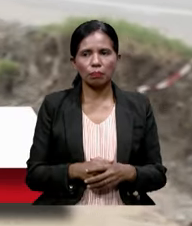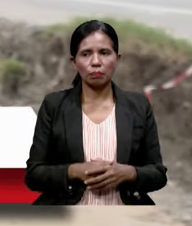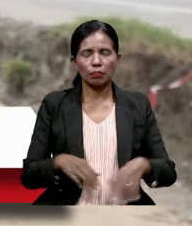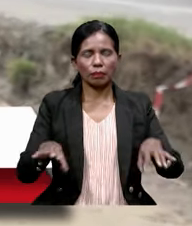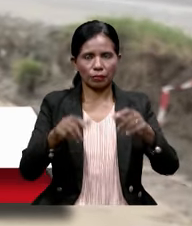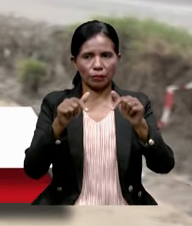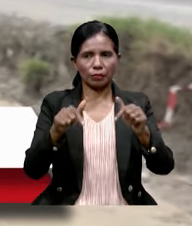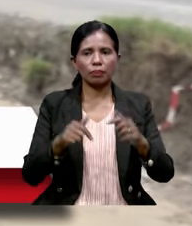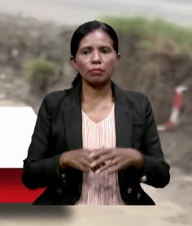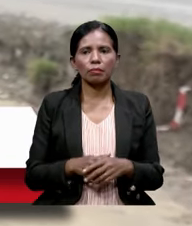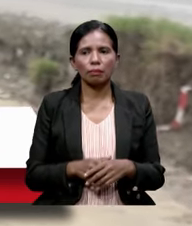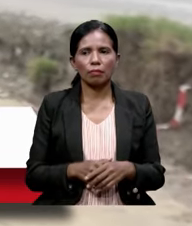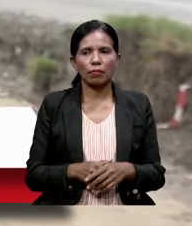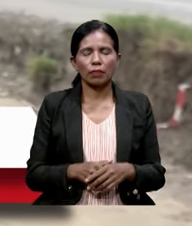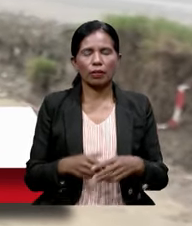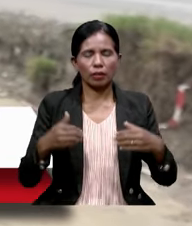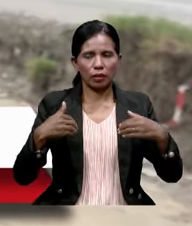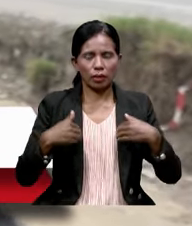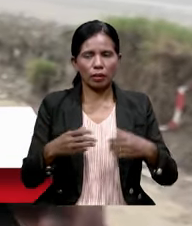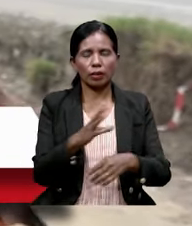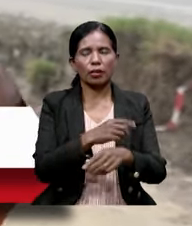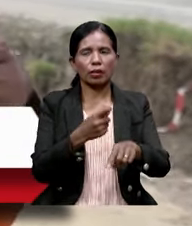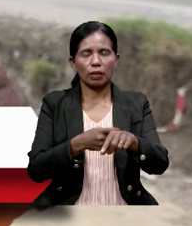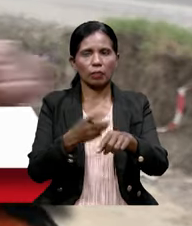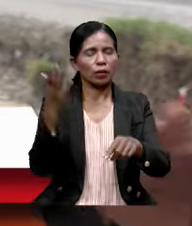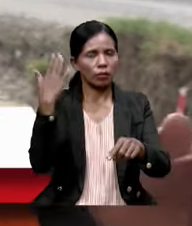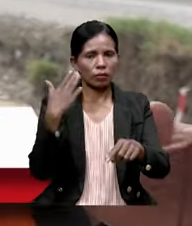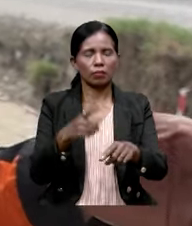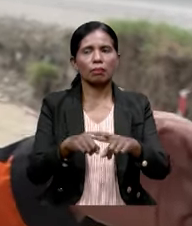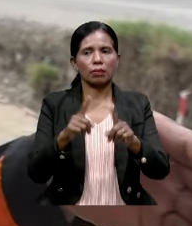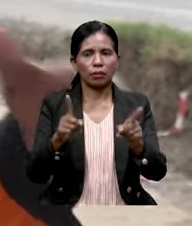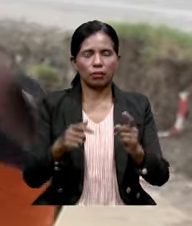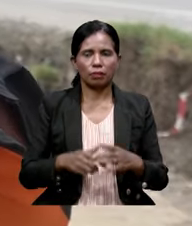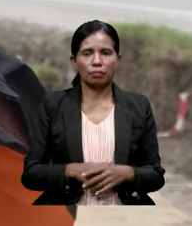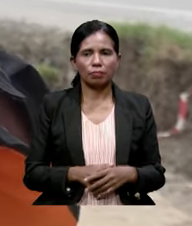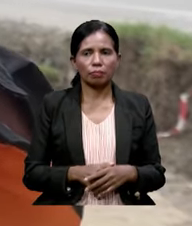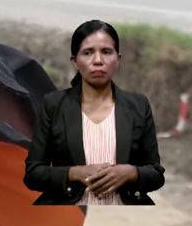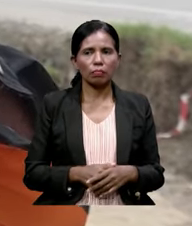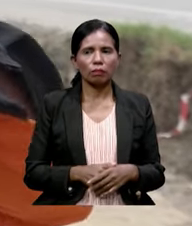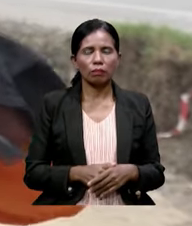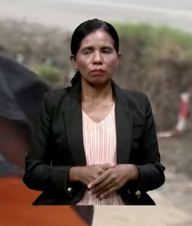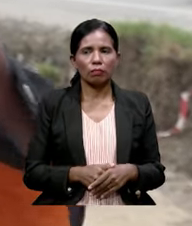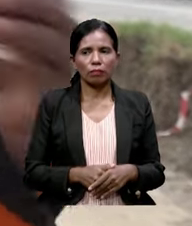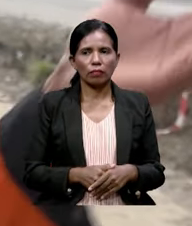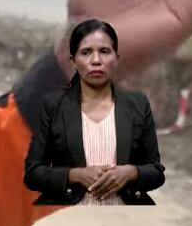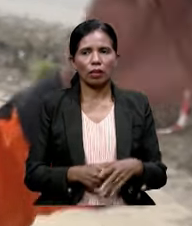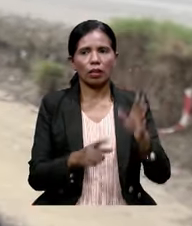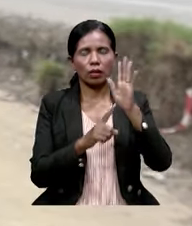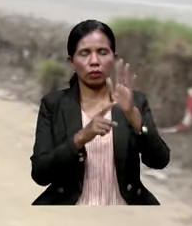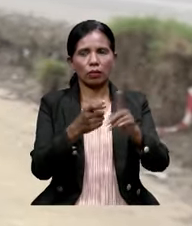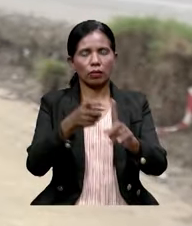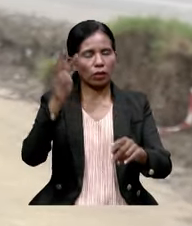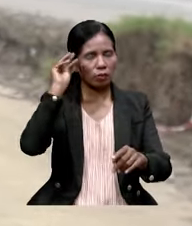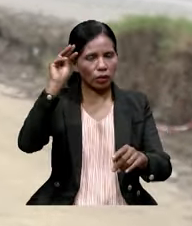servisu dan ne, ya tender, maybe mentally ya tender dulu nih, maybe ne ditujukan langsung usia